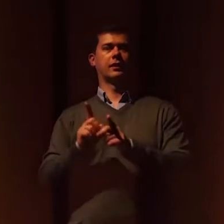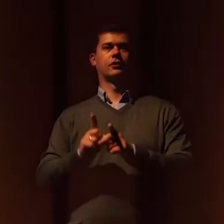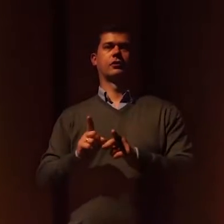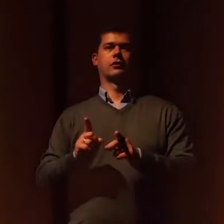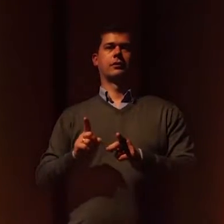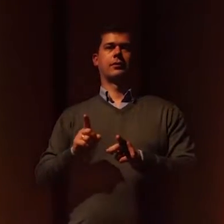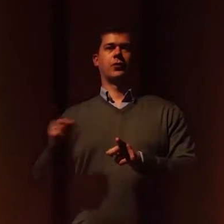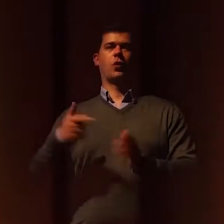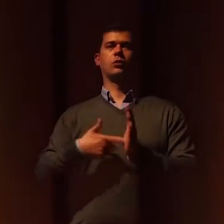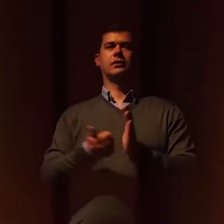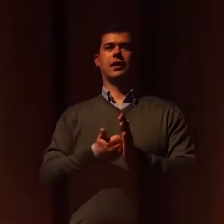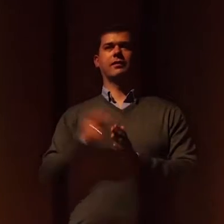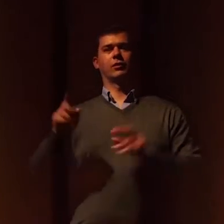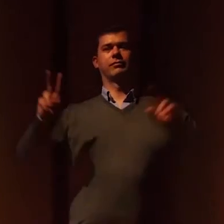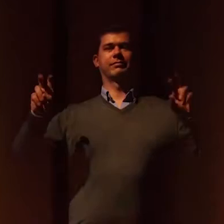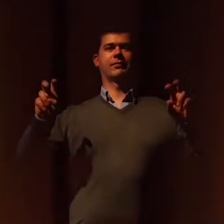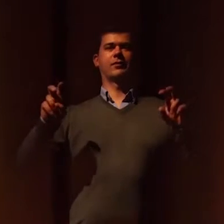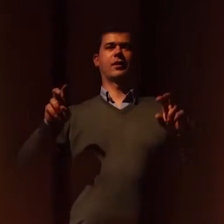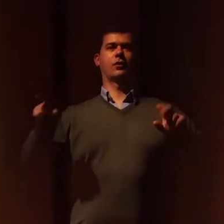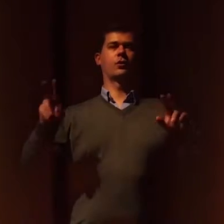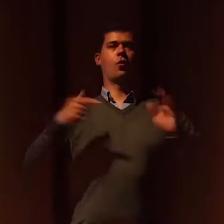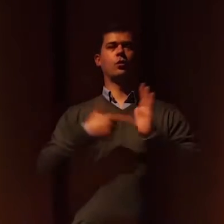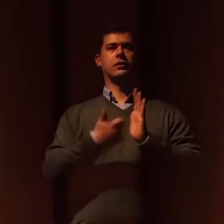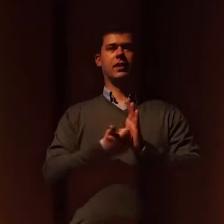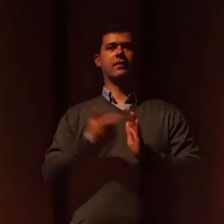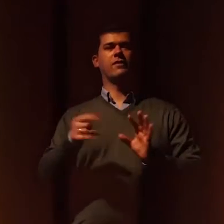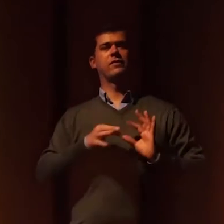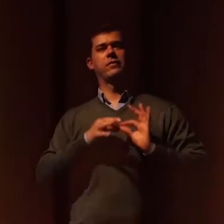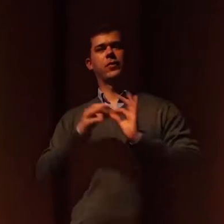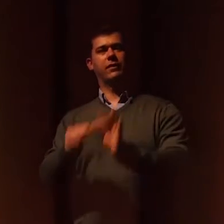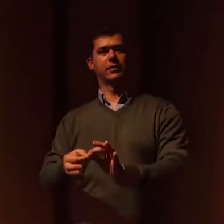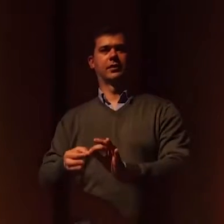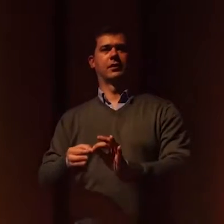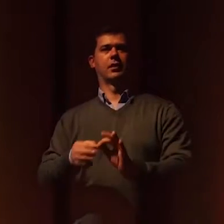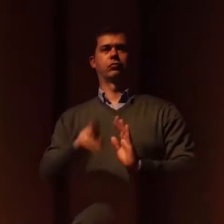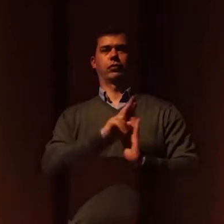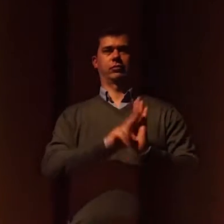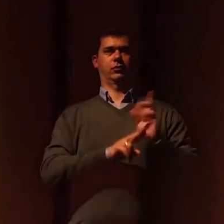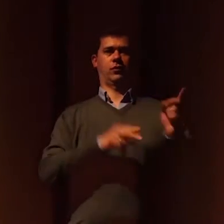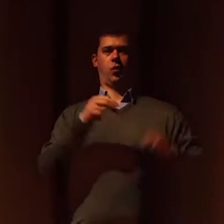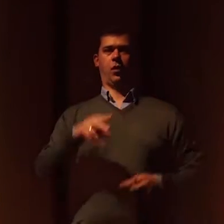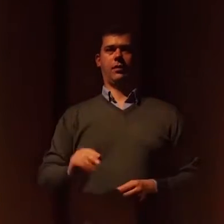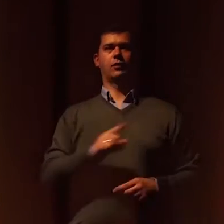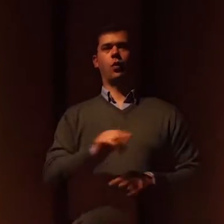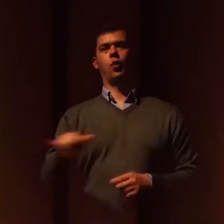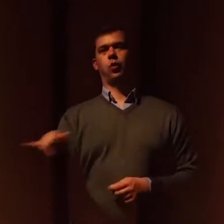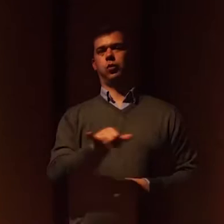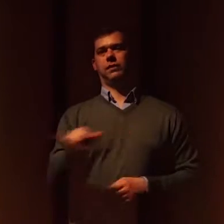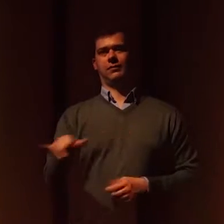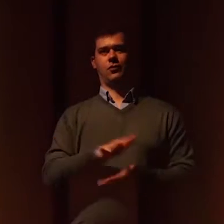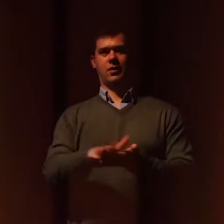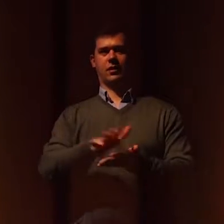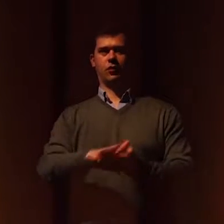te ustawie o nieszczęsnym tytule o wdrożeniu niektórych przepisów Unii Europejskiej w zakresie równego